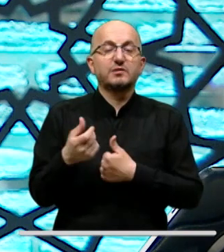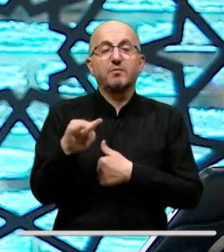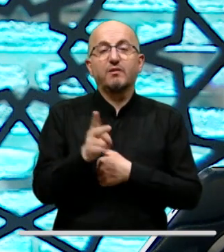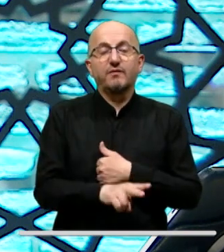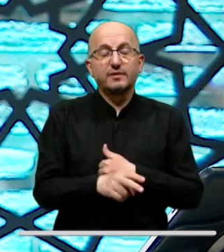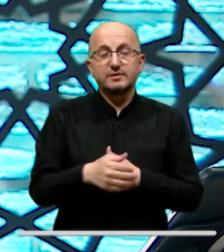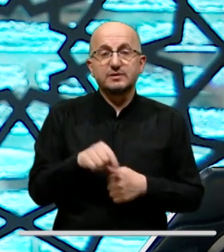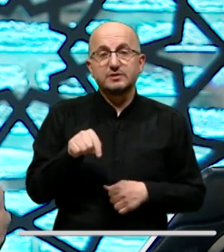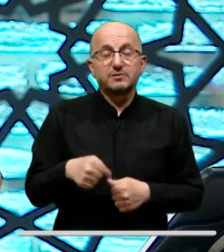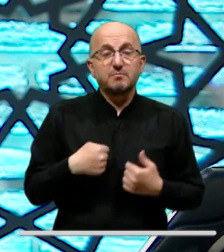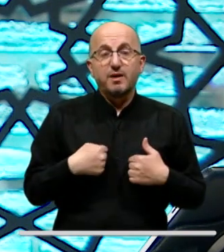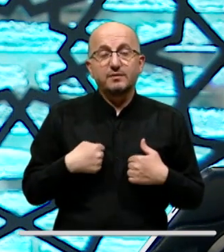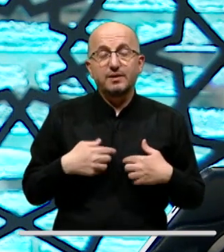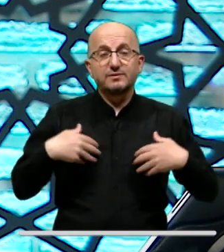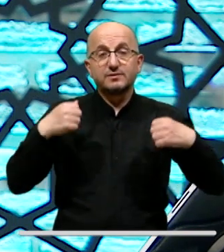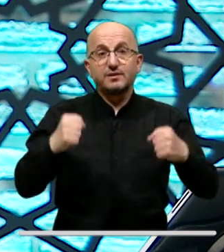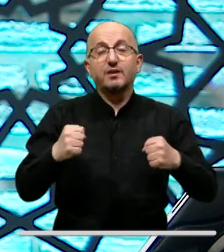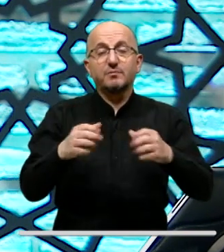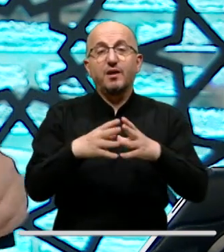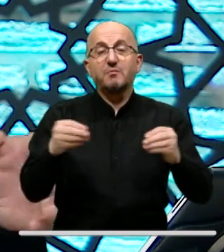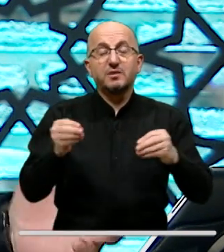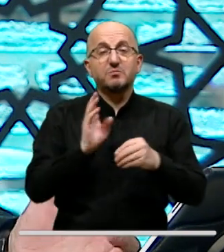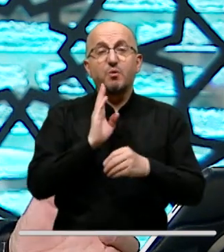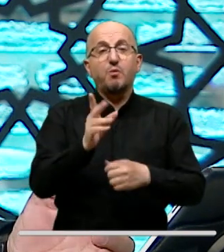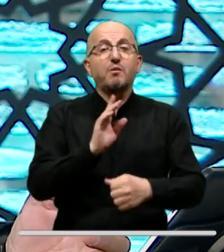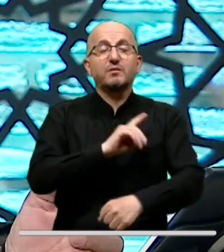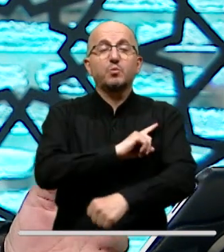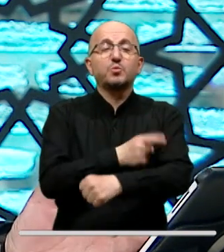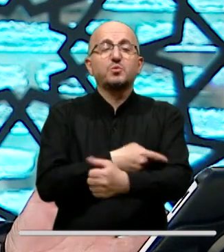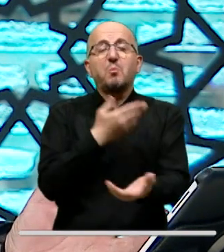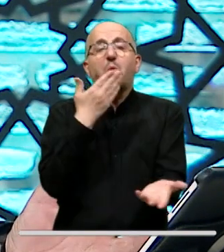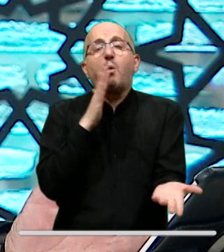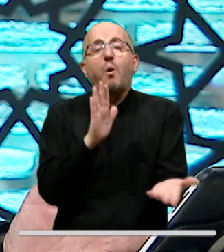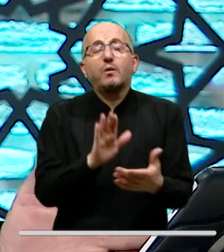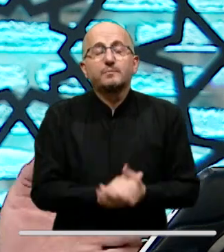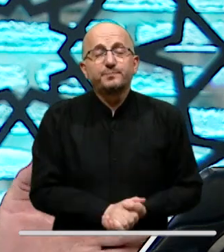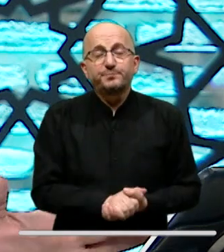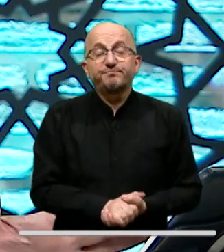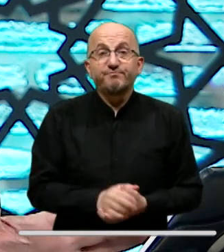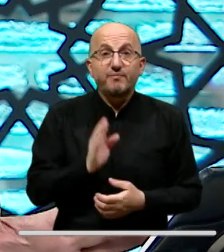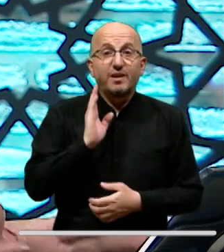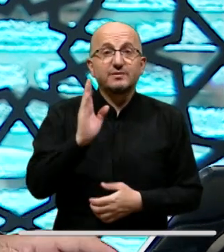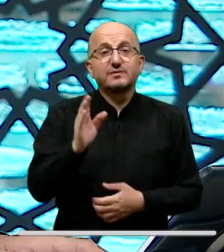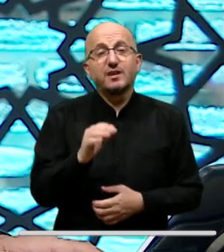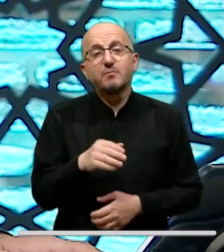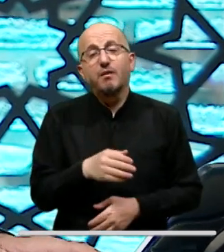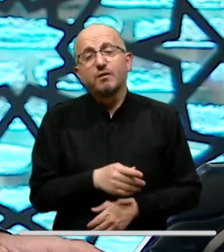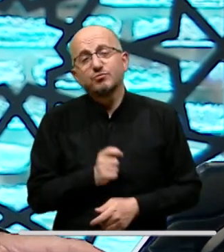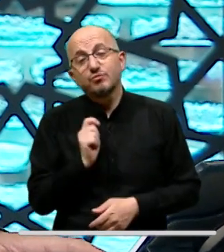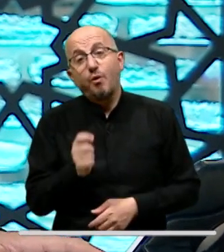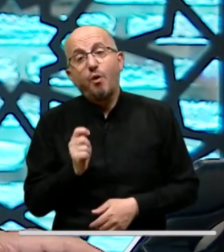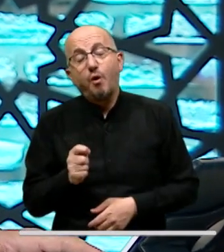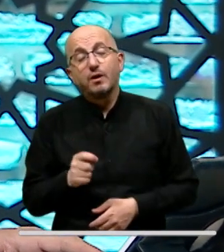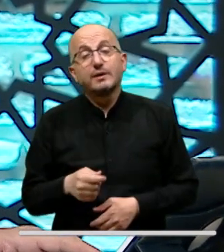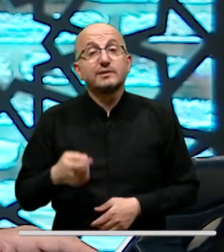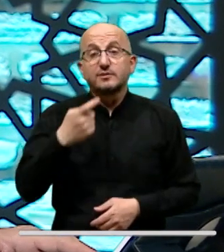kaybettim şimdi ben de sağlığımı kaybettim diyor Oraya gidecek gücüm kalmadı artık diyor gitsem perişan olurum Dolayısıyla